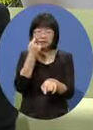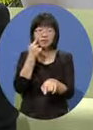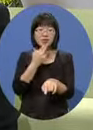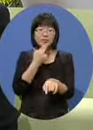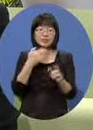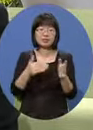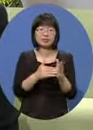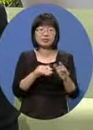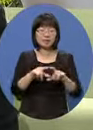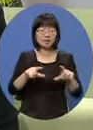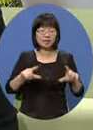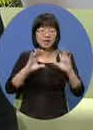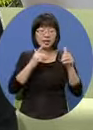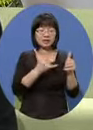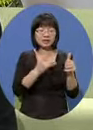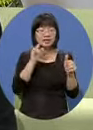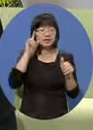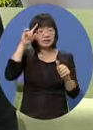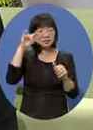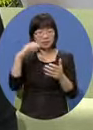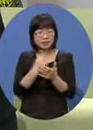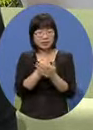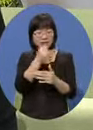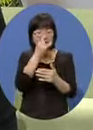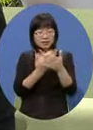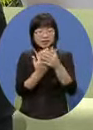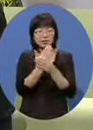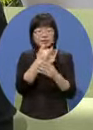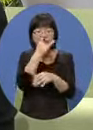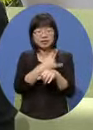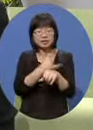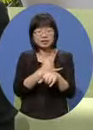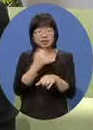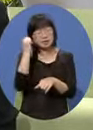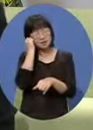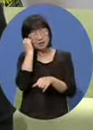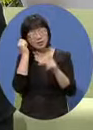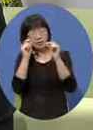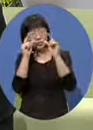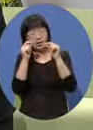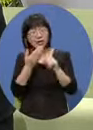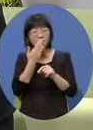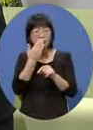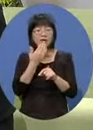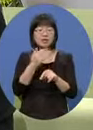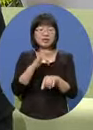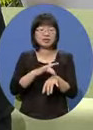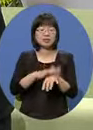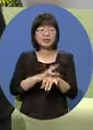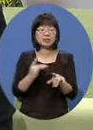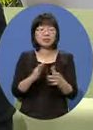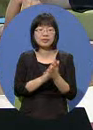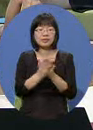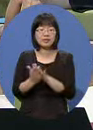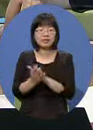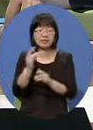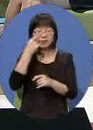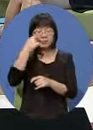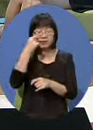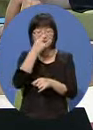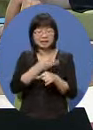하지만 일반적으로 아이들이 스트레스를 받으면 이제 일어날 수 있는 수면이나 식습관의 변화라던가 흔히 뭐